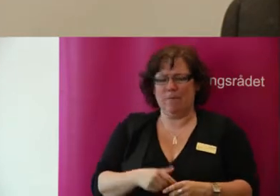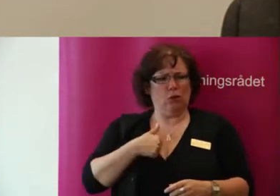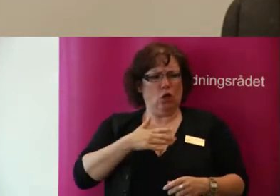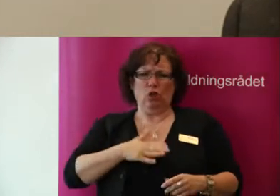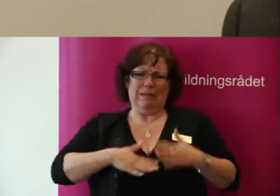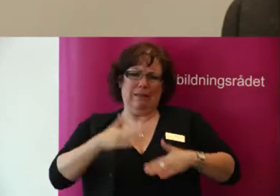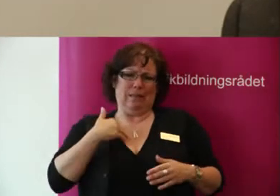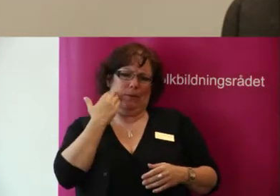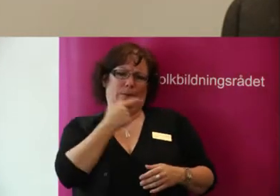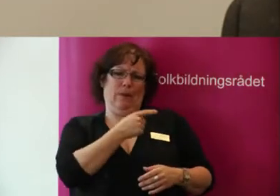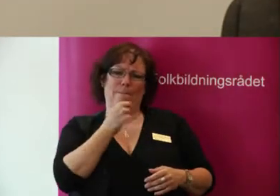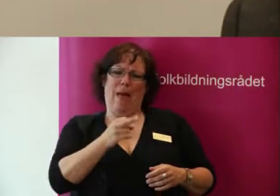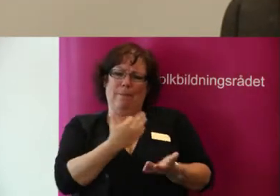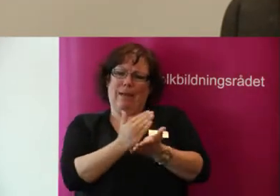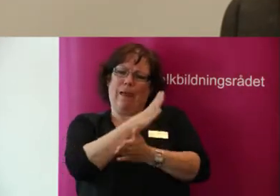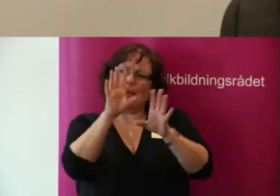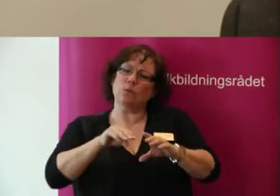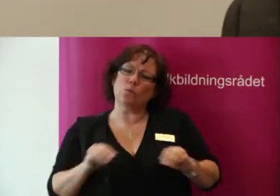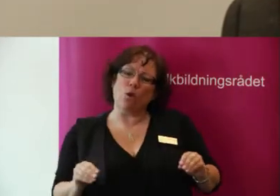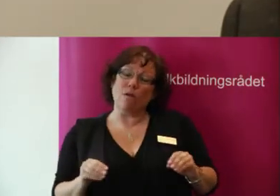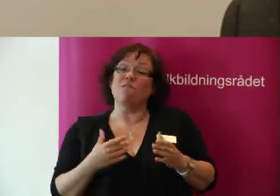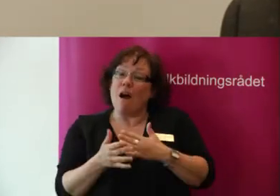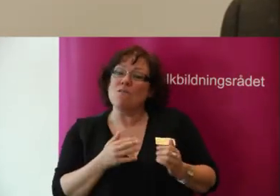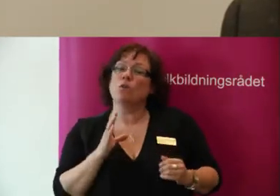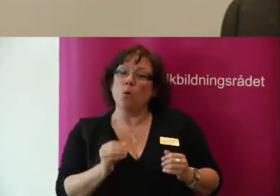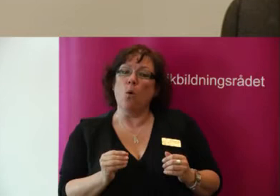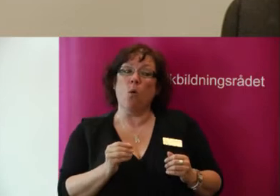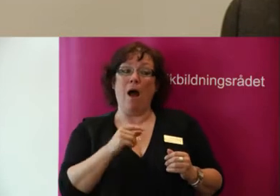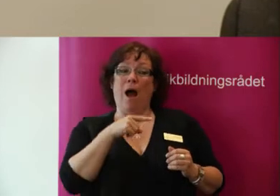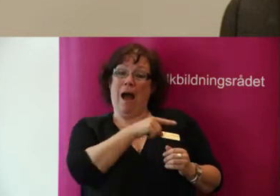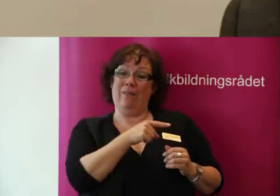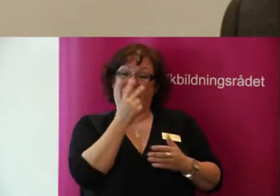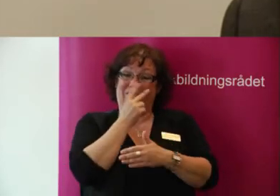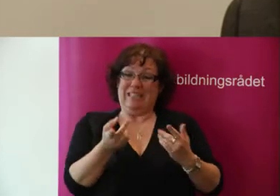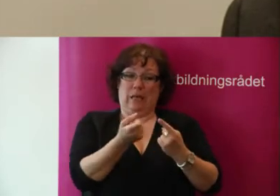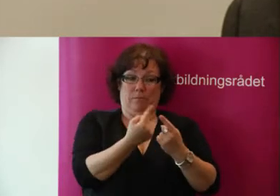Per drog sina resultat här. För mycket av det som han pekar på,